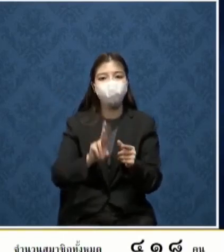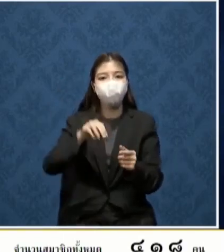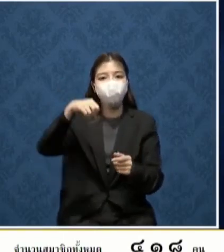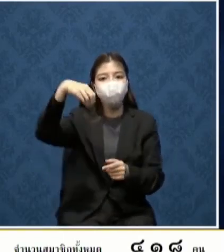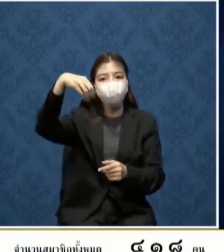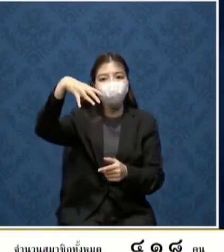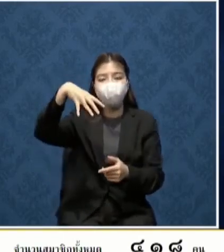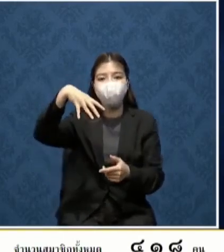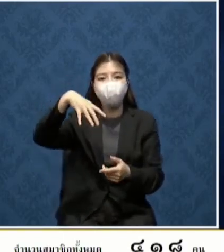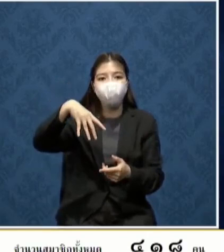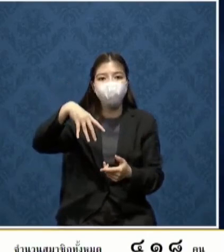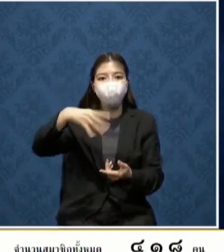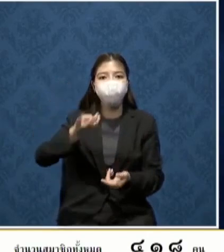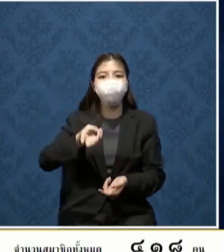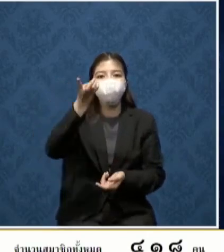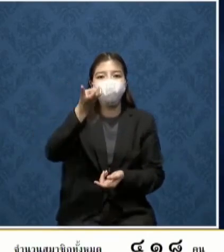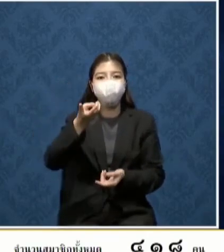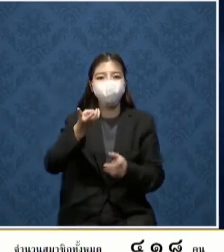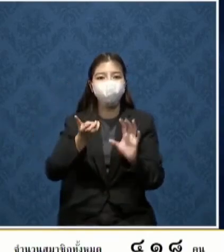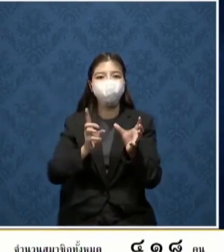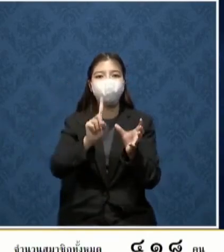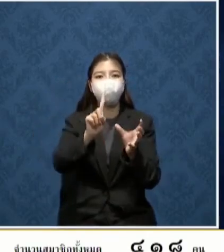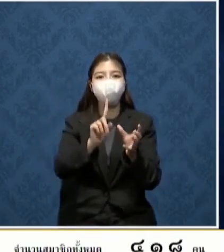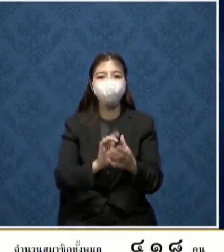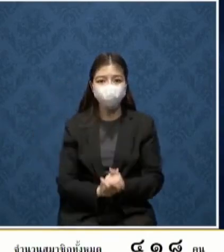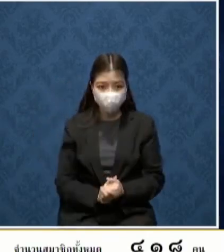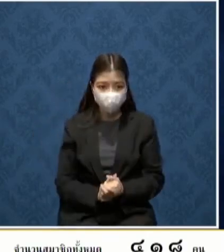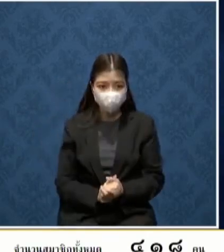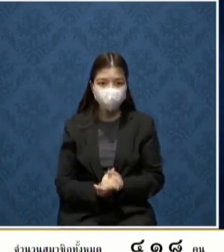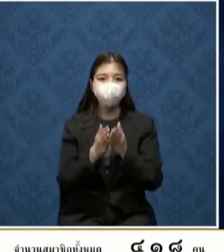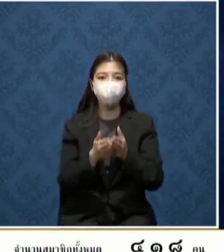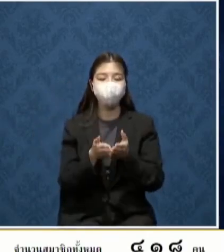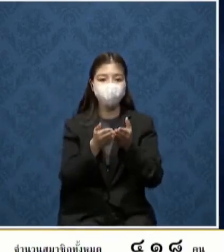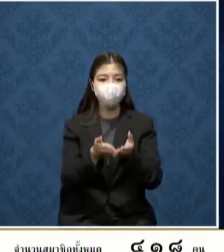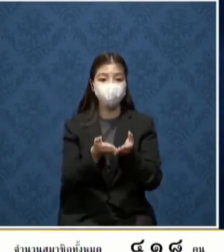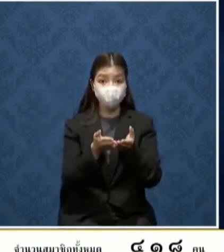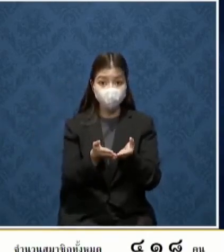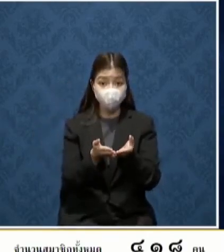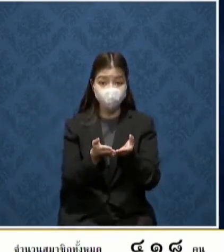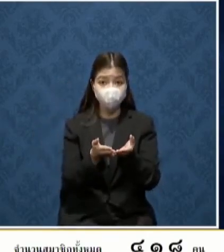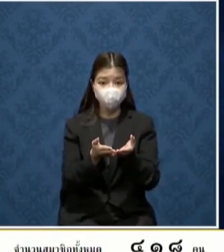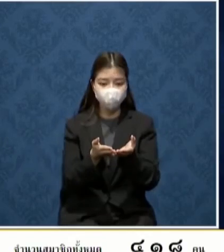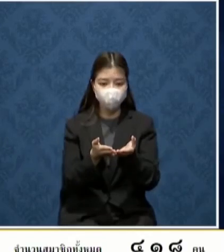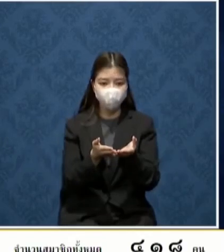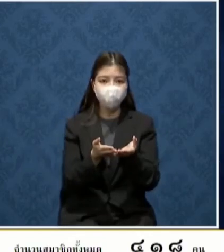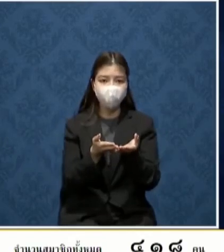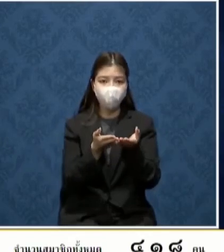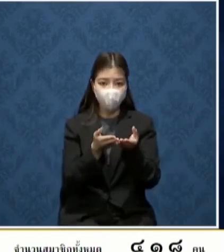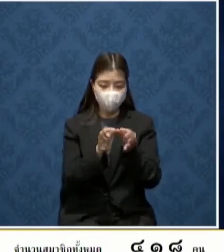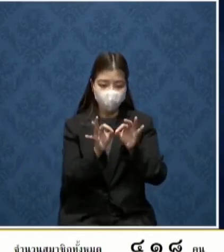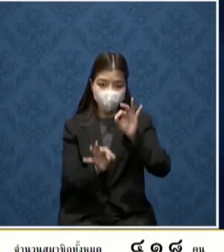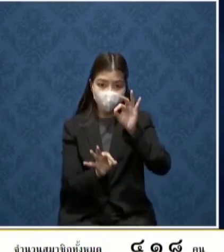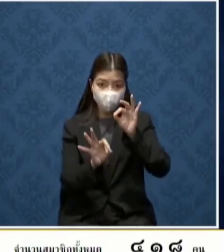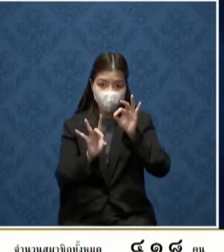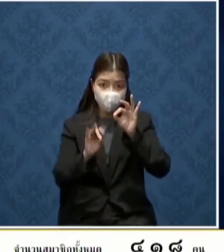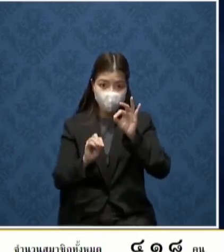เครื่องกระเมดไฟ้าสำรองใช้ได้เป็แ่ตัวเดียวเหลอลบที่มีขนาด 80 เมตรหนัก